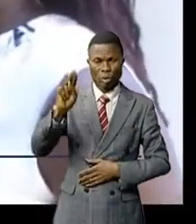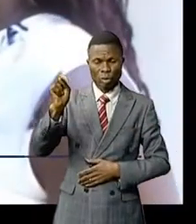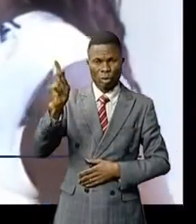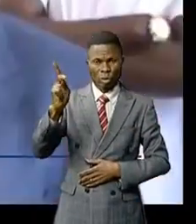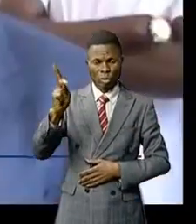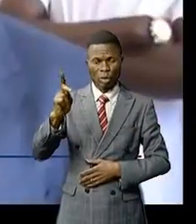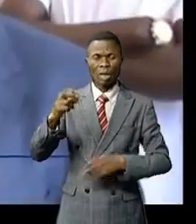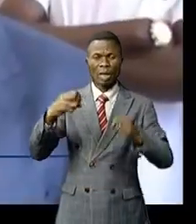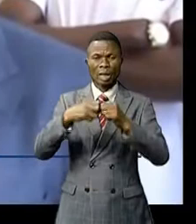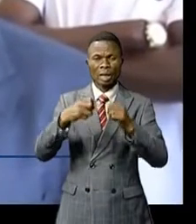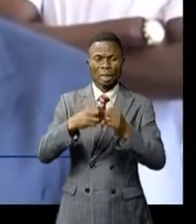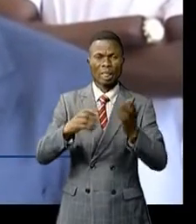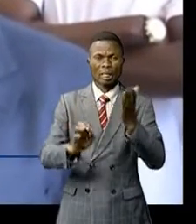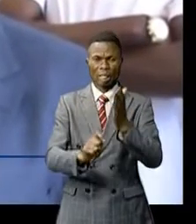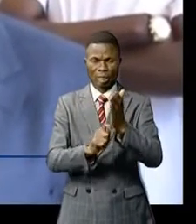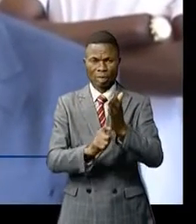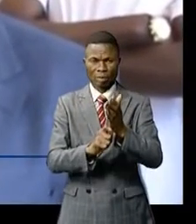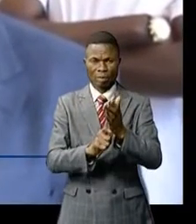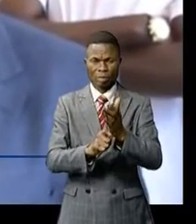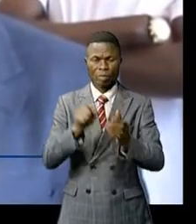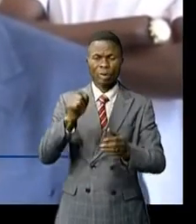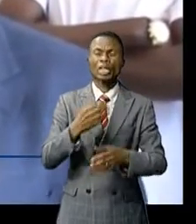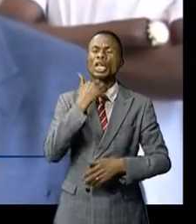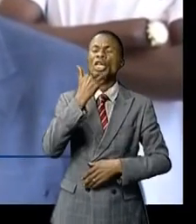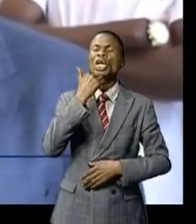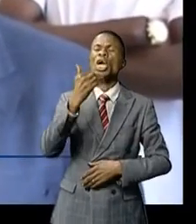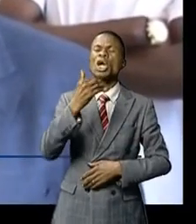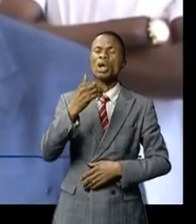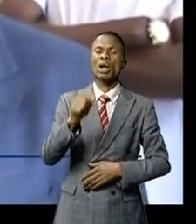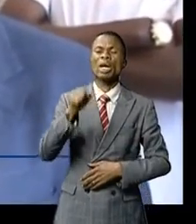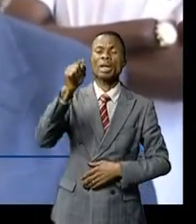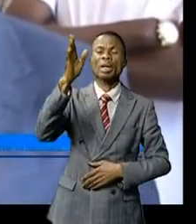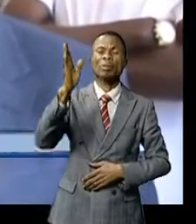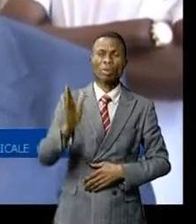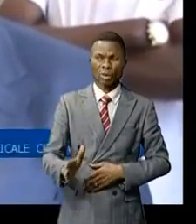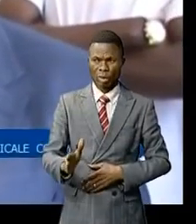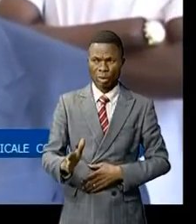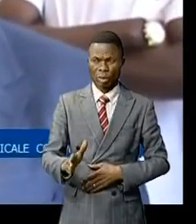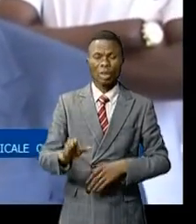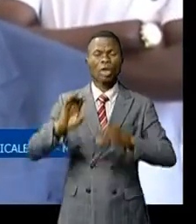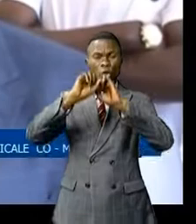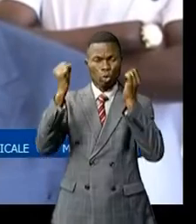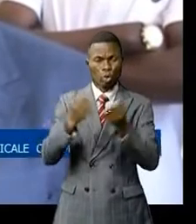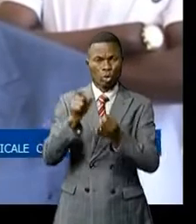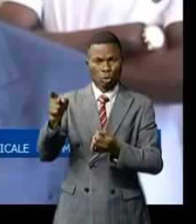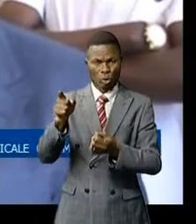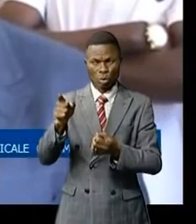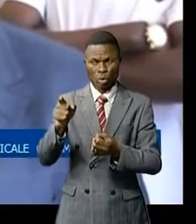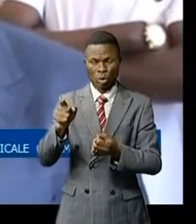Energy Technology, détenu par le milliardaire Pei Zhenhua et sa compagnie